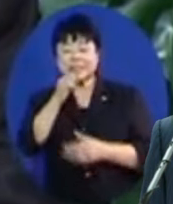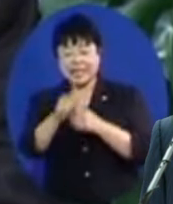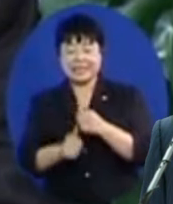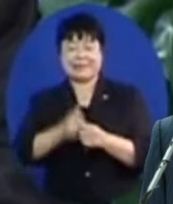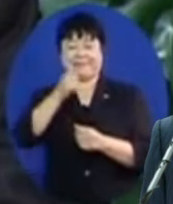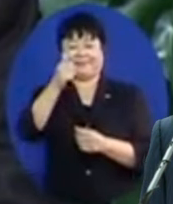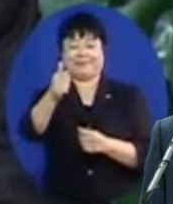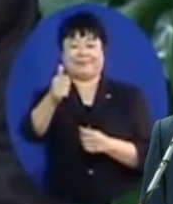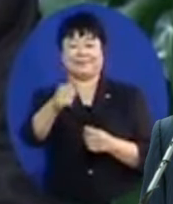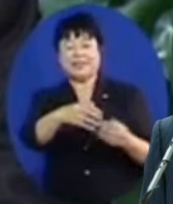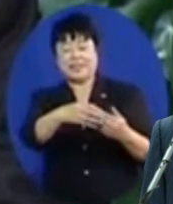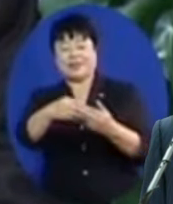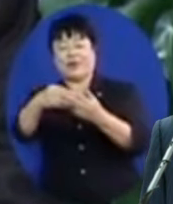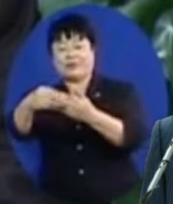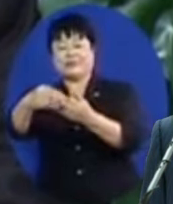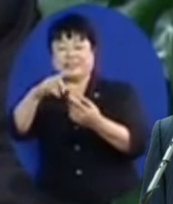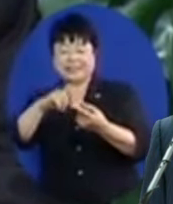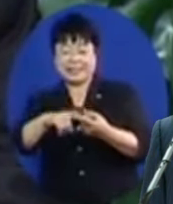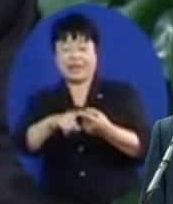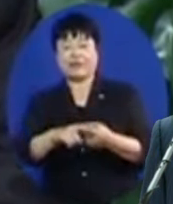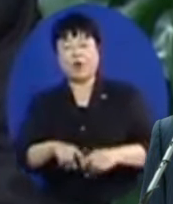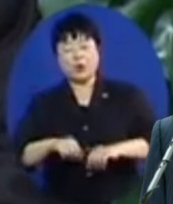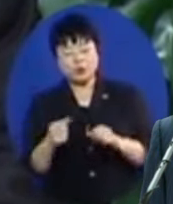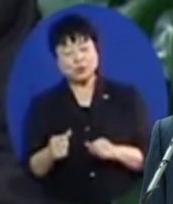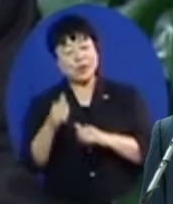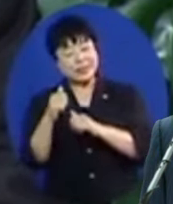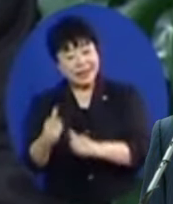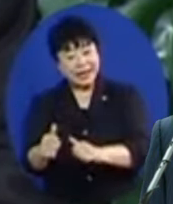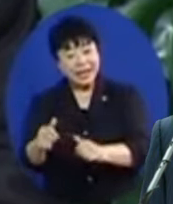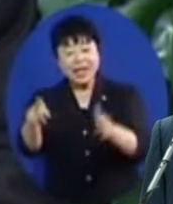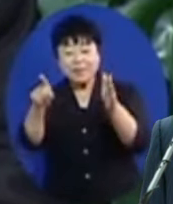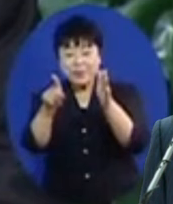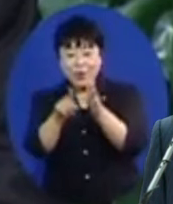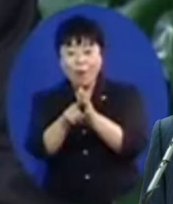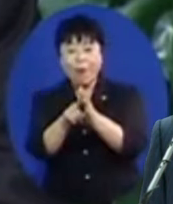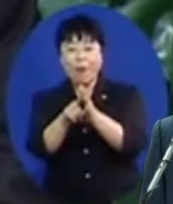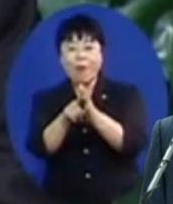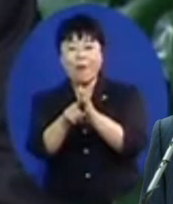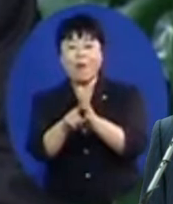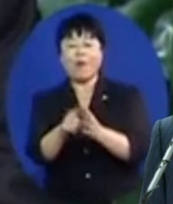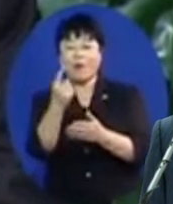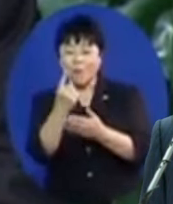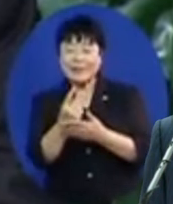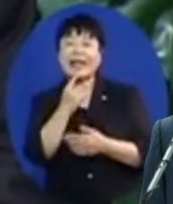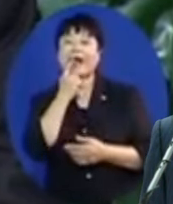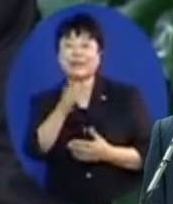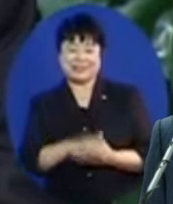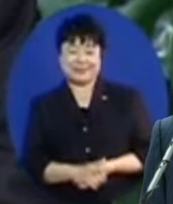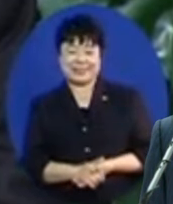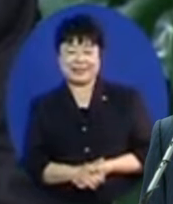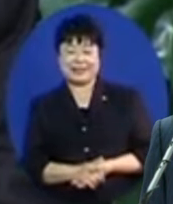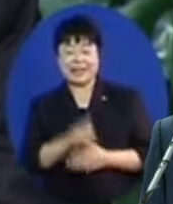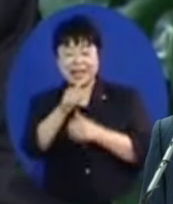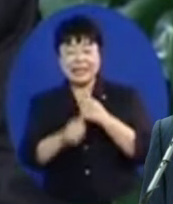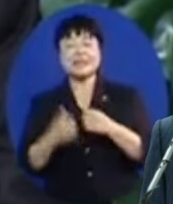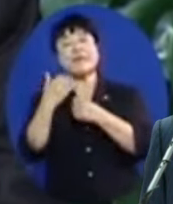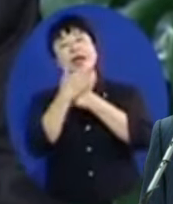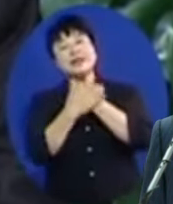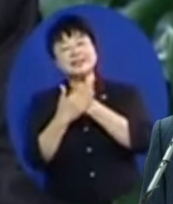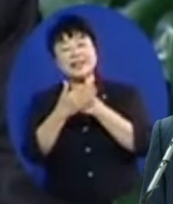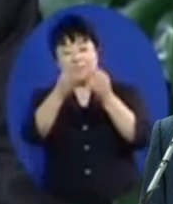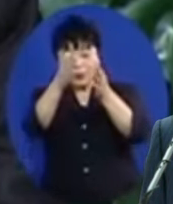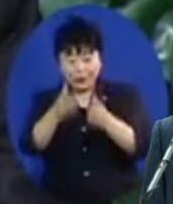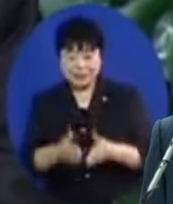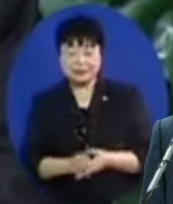하나님이 이끌어주신 대로 순종하여 따라가며 믿고 나왔을 따름인 것입니다. 하나님의 은혜로